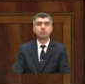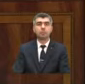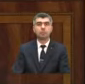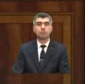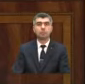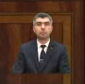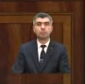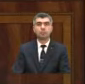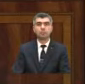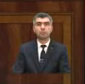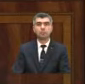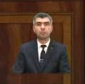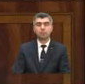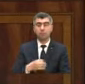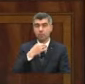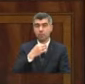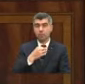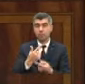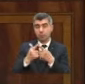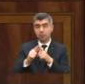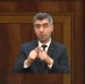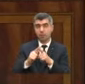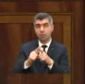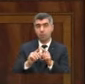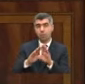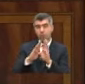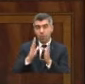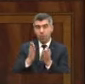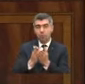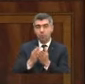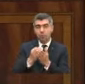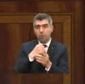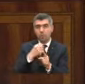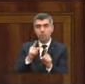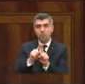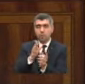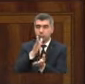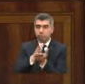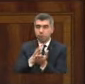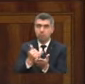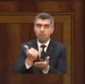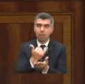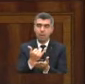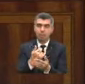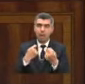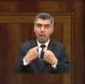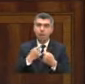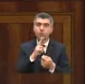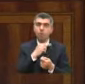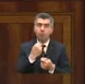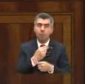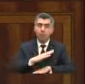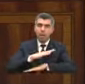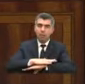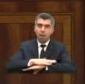بشرط لكل شيء، لذلك أود أن أختم هذه الكلمة بالتأكيد على الحكامة سيد رئيس الحكومة الحكامة والتخليق